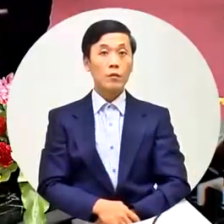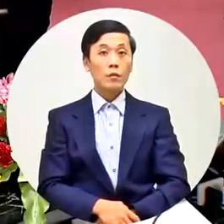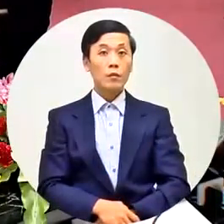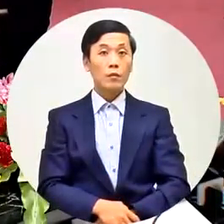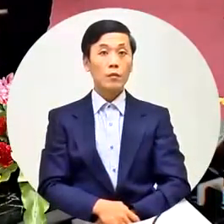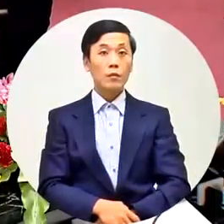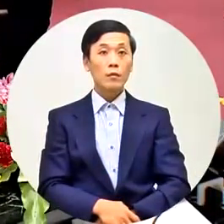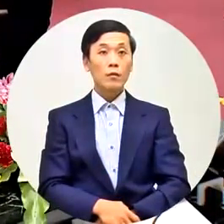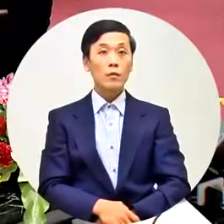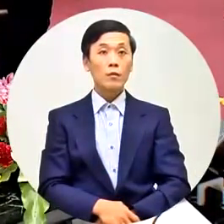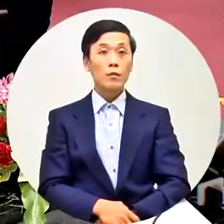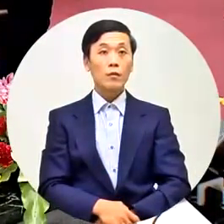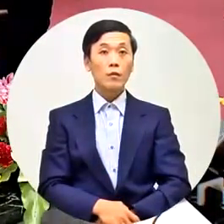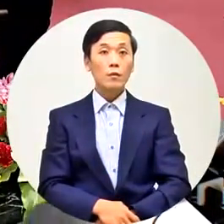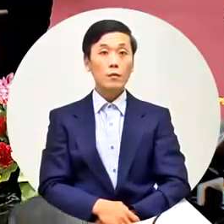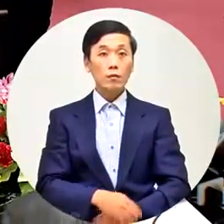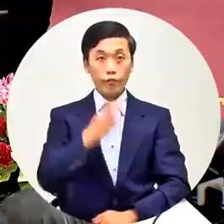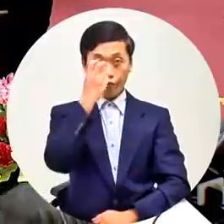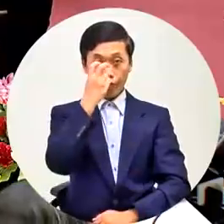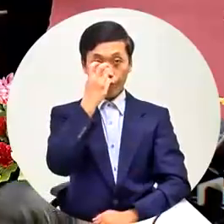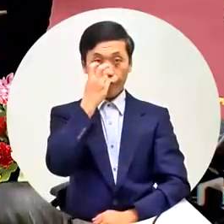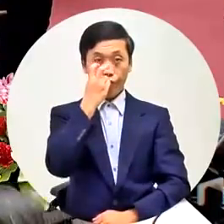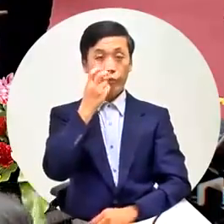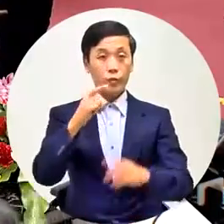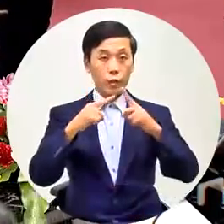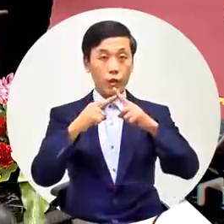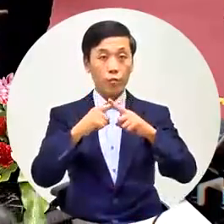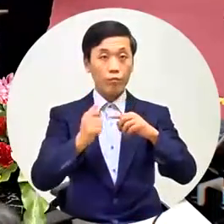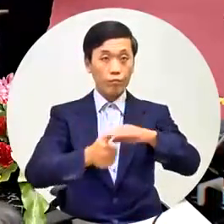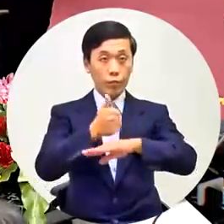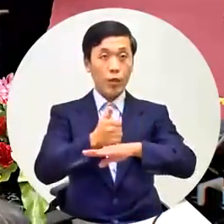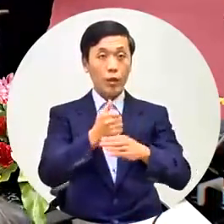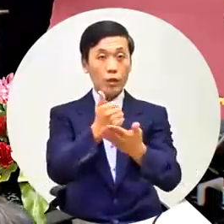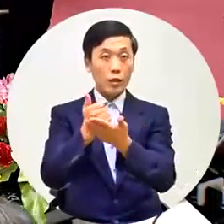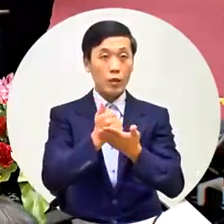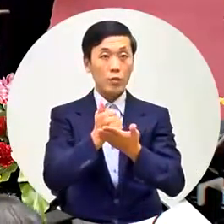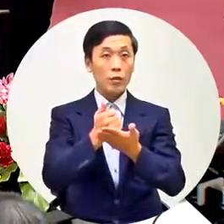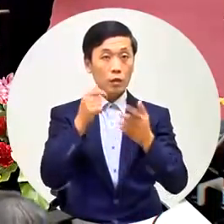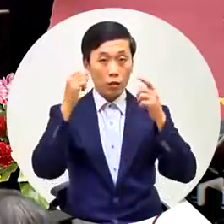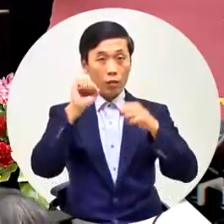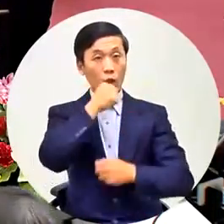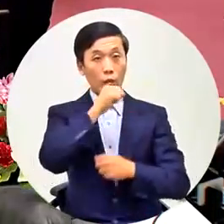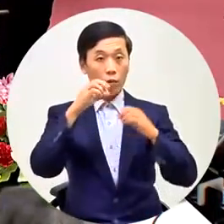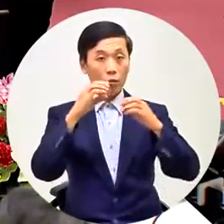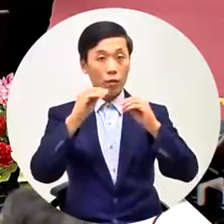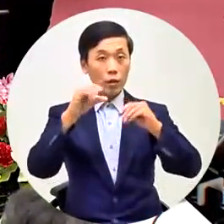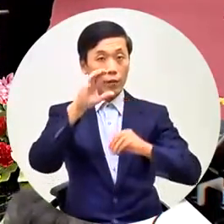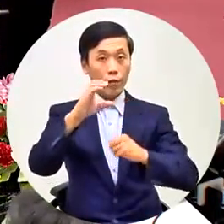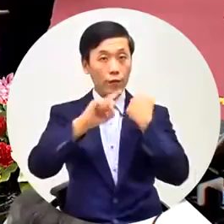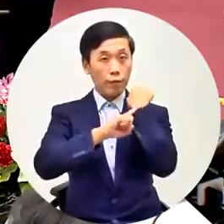监誓人就位，请台湾高雄地方法院陈院长中和就位。